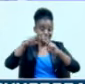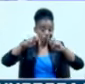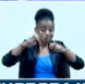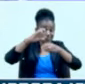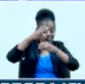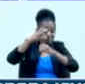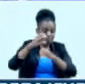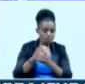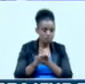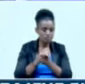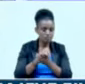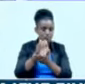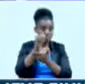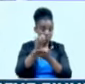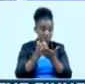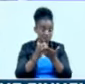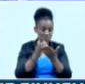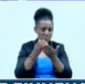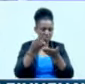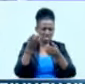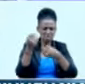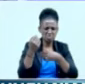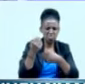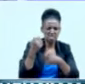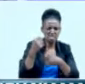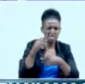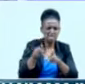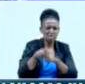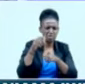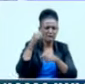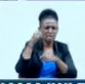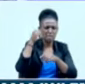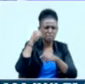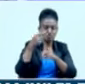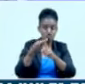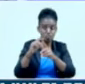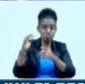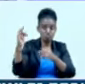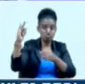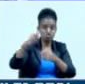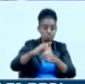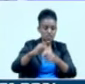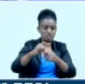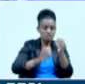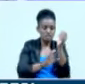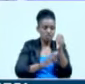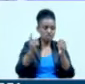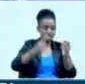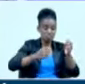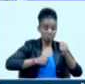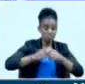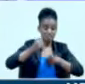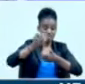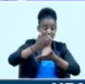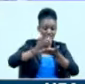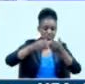kwisuzumisha, hari abo twasuzumye muri no minsi nyine n'ejo nyine abavuye hanze mu mahanga baje mu Rwanda, bamwe